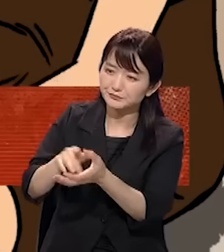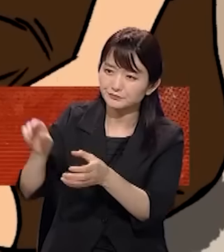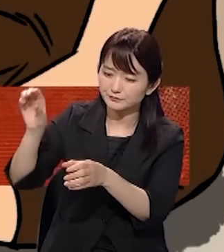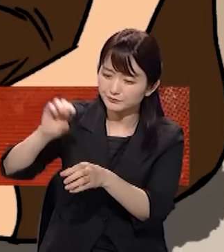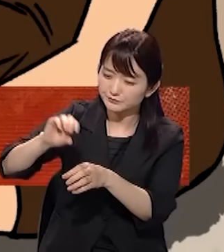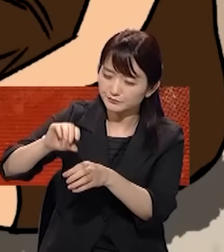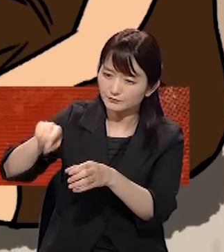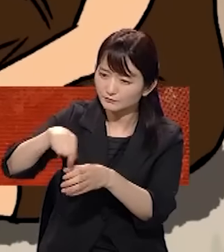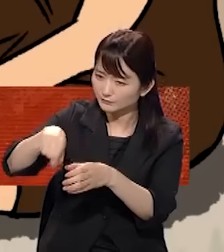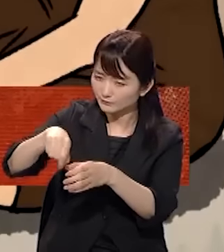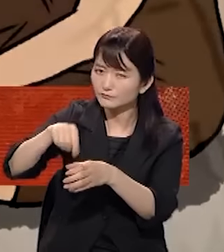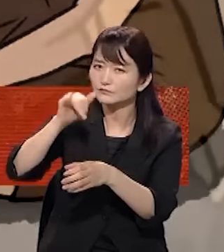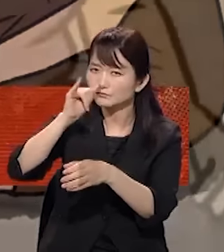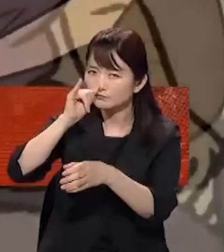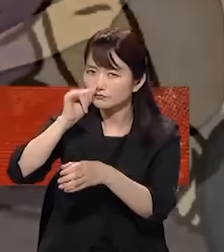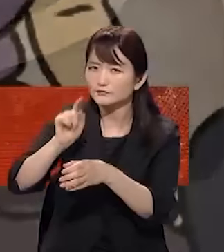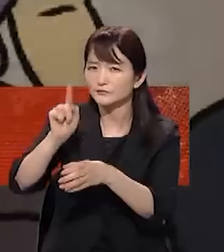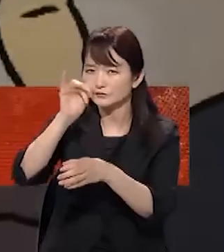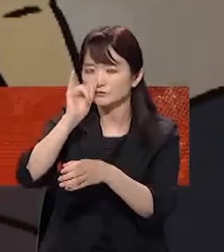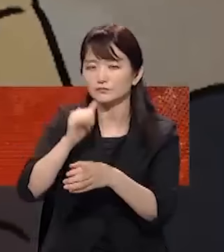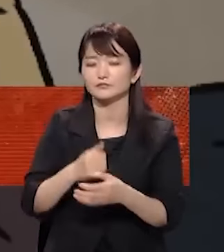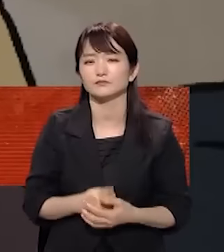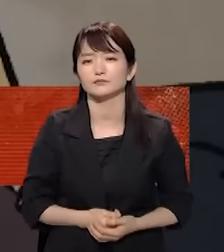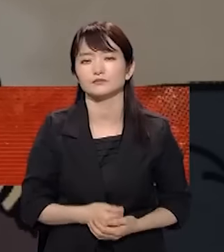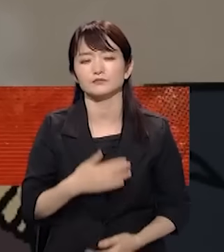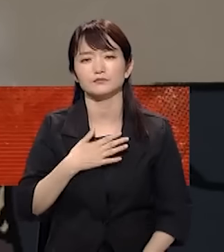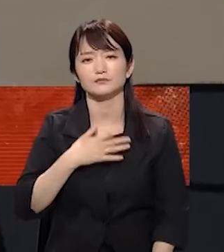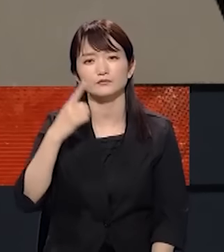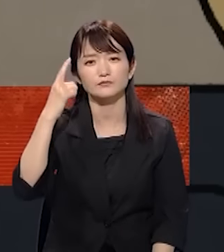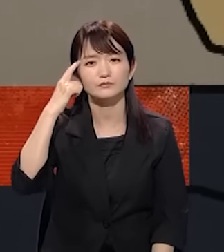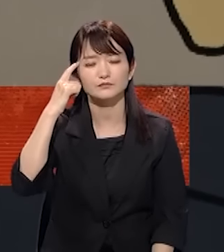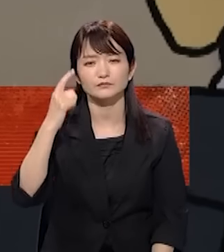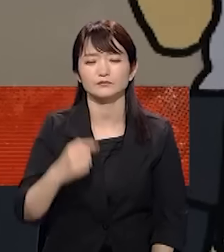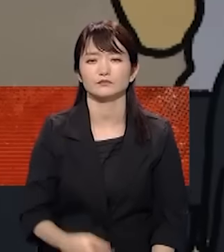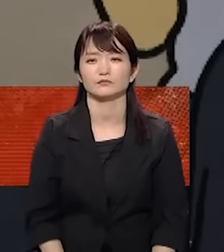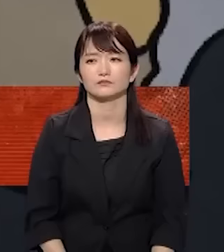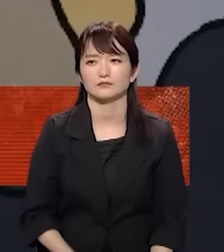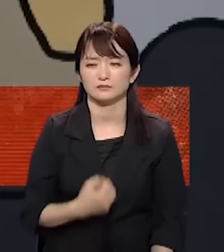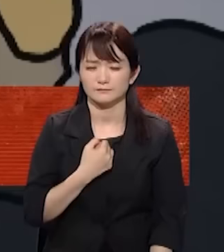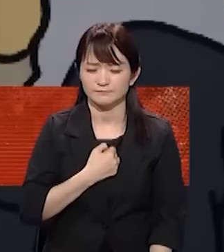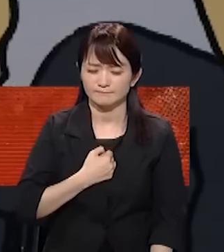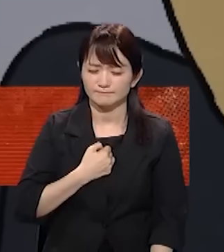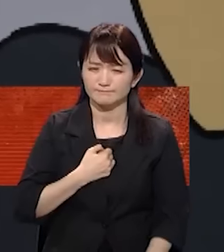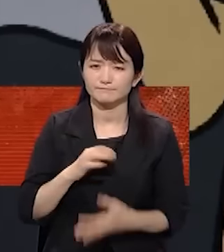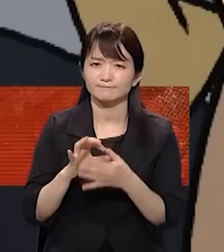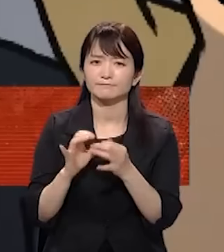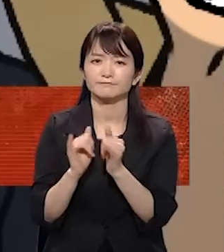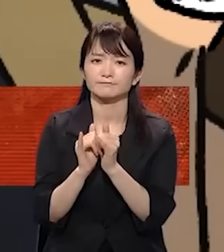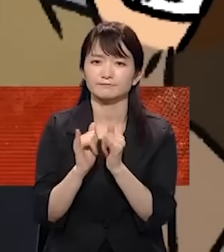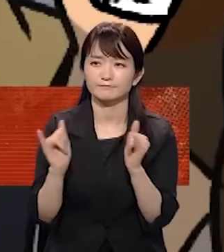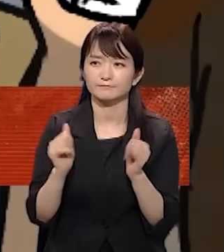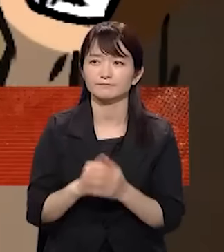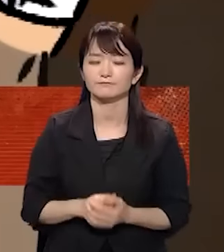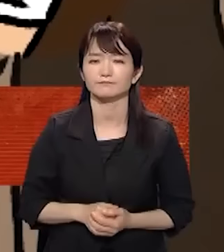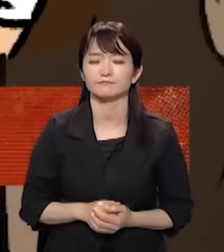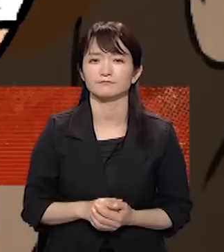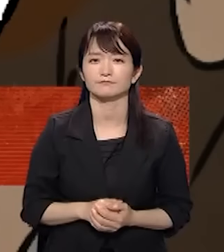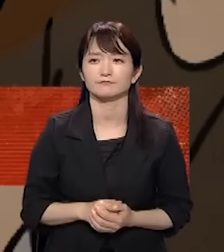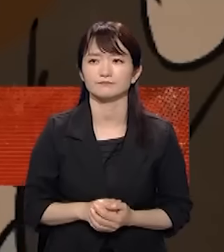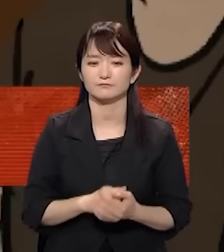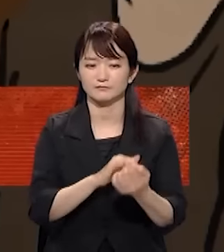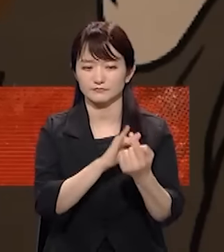커피 같은데 탈 가능성이 훨씬 높은데 제가 볼 때는 이게 이제 원한이 있는 사람을 한 사람만